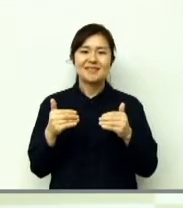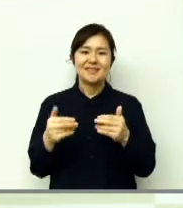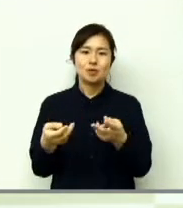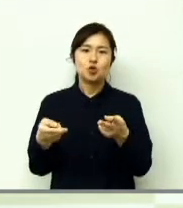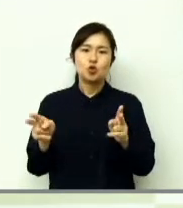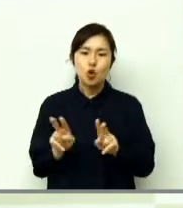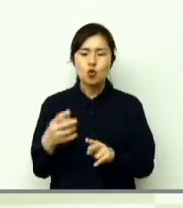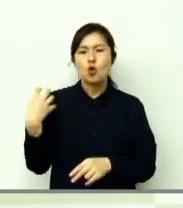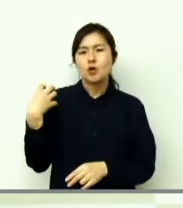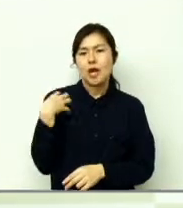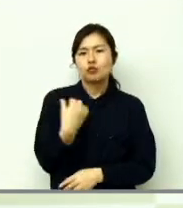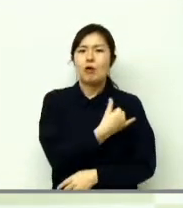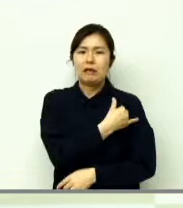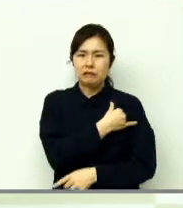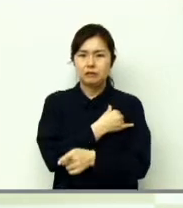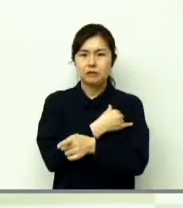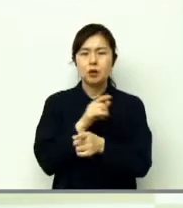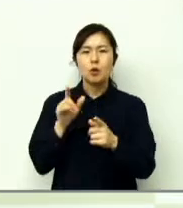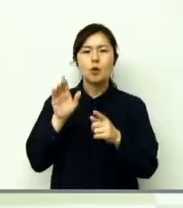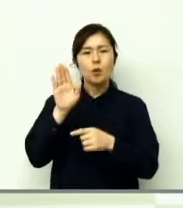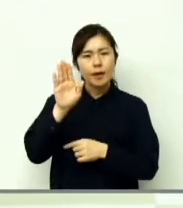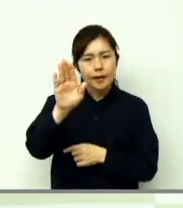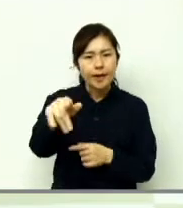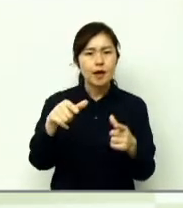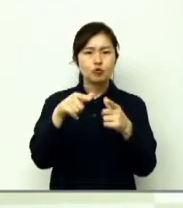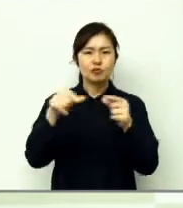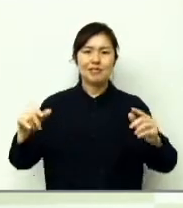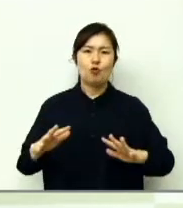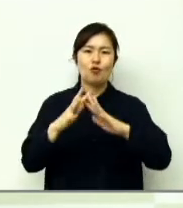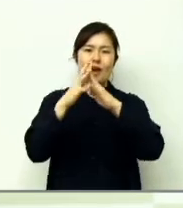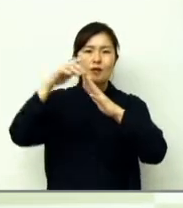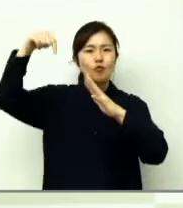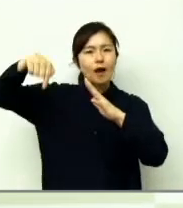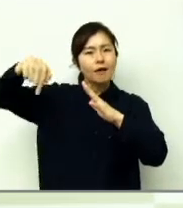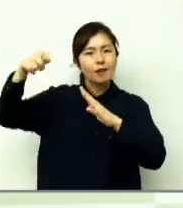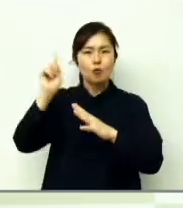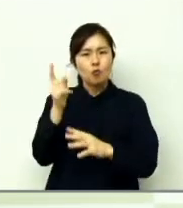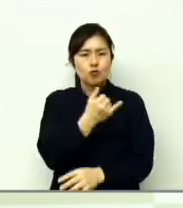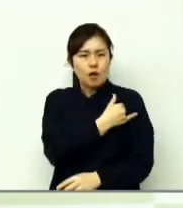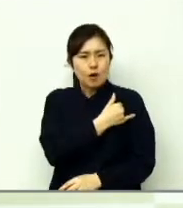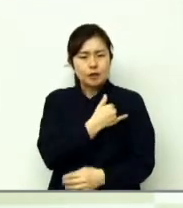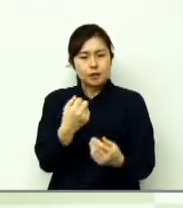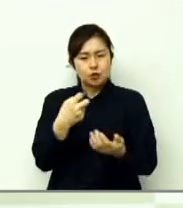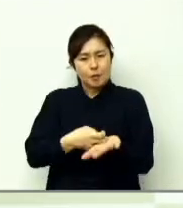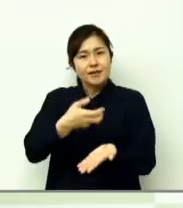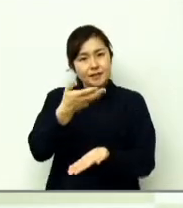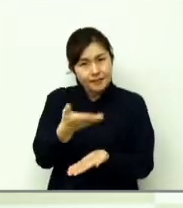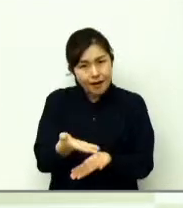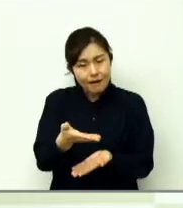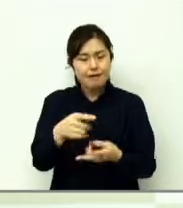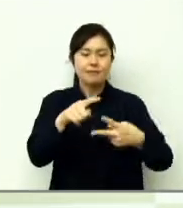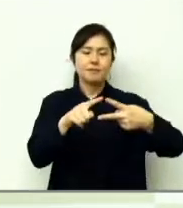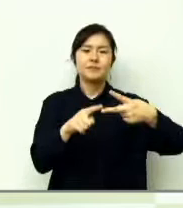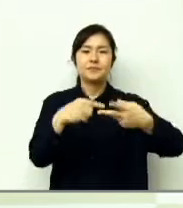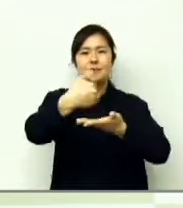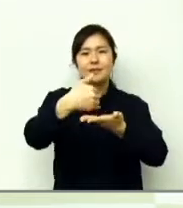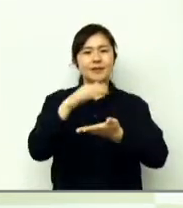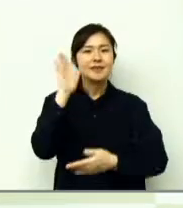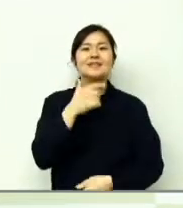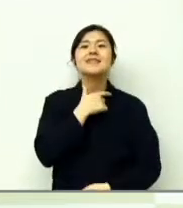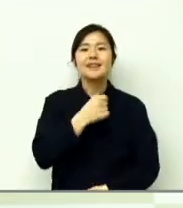を、特に国政党において果たしていくべきだとお考えになっていらっしゃるかと、この2点について伺いたいと思います。